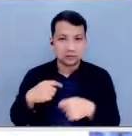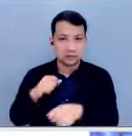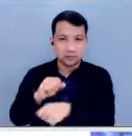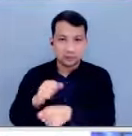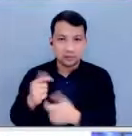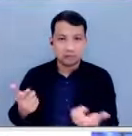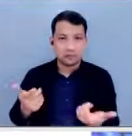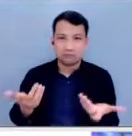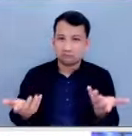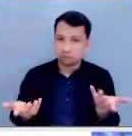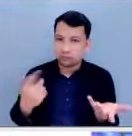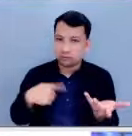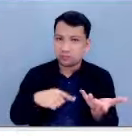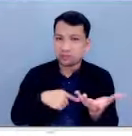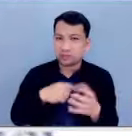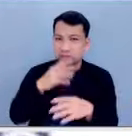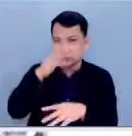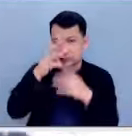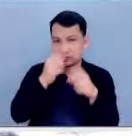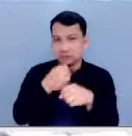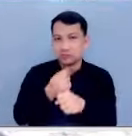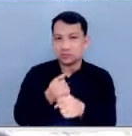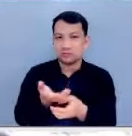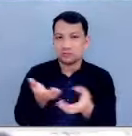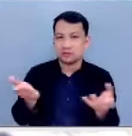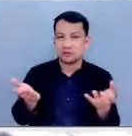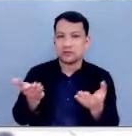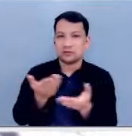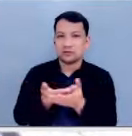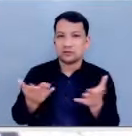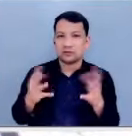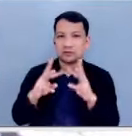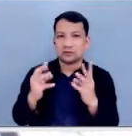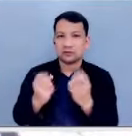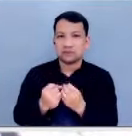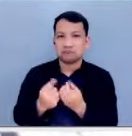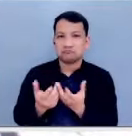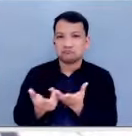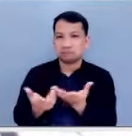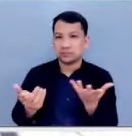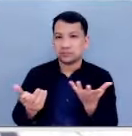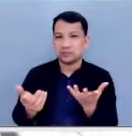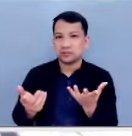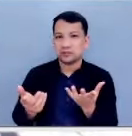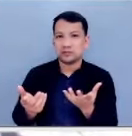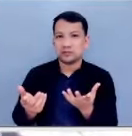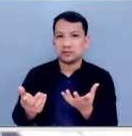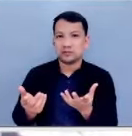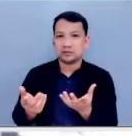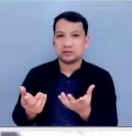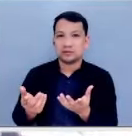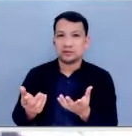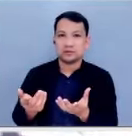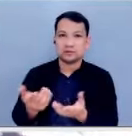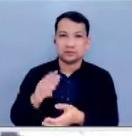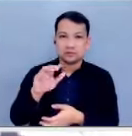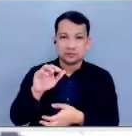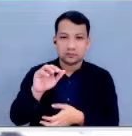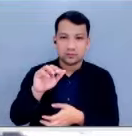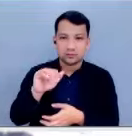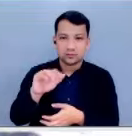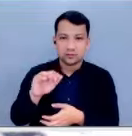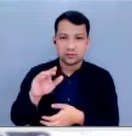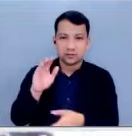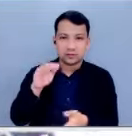ano lang for talaga. For recreation. Magkano yes, yung mga ganun yung lang. Workshop? So, yung pang-business namin starts po at 15,000. Okay. Pero yung